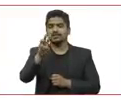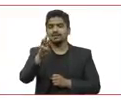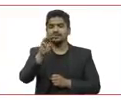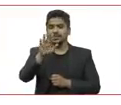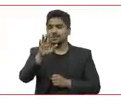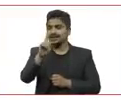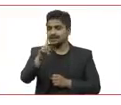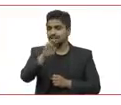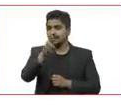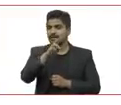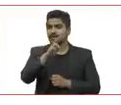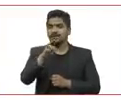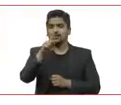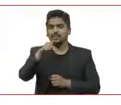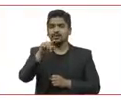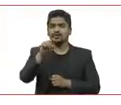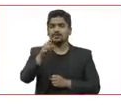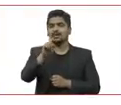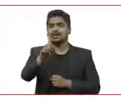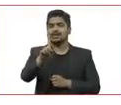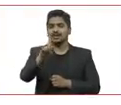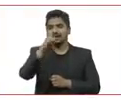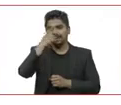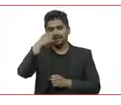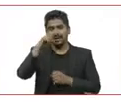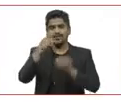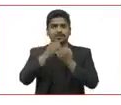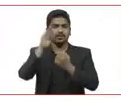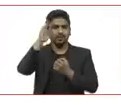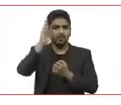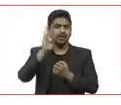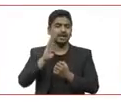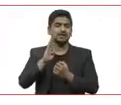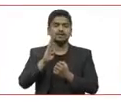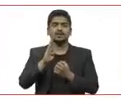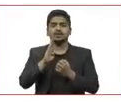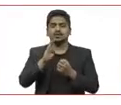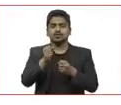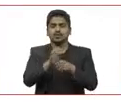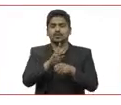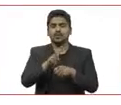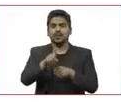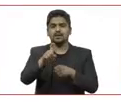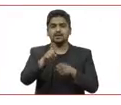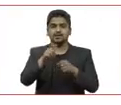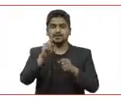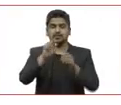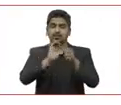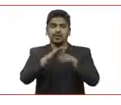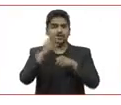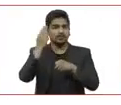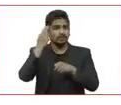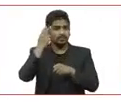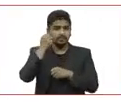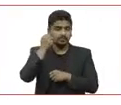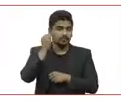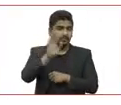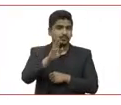B.1.351 र त्यसै गरी P.1 नाम गरिएको ब्राजिलको भेरिएन्ट चाहिँ अहिले चर्चामा छन्। र हामी के देख्न सक्छौँ